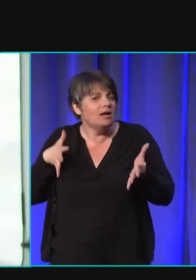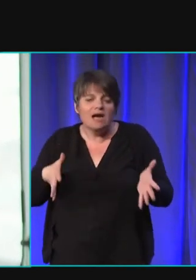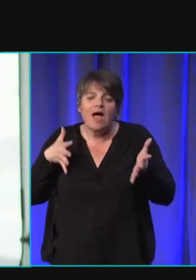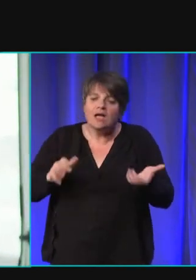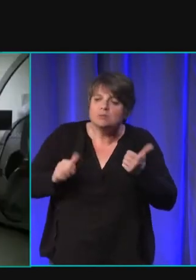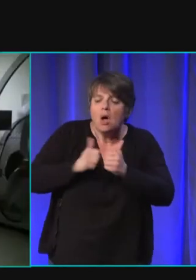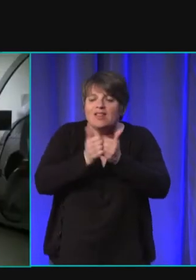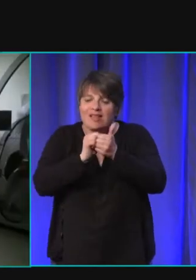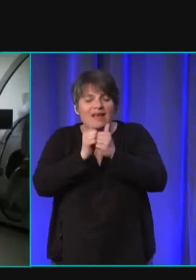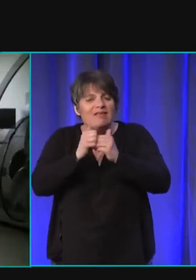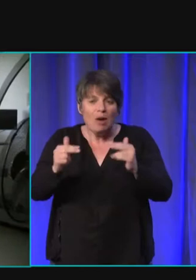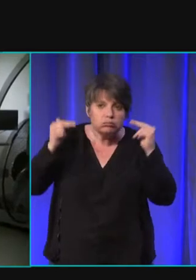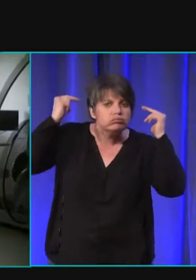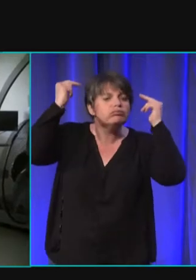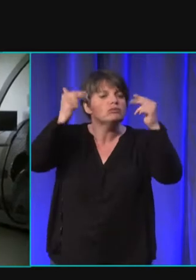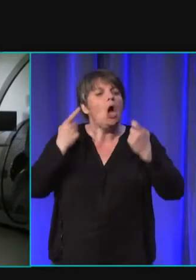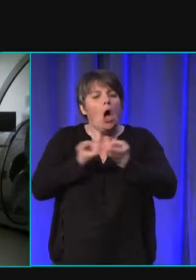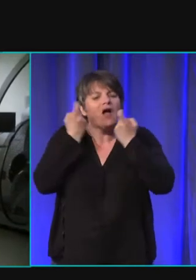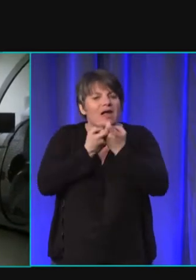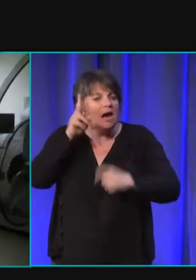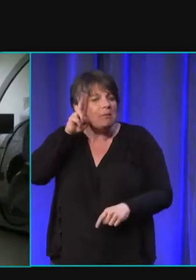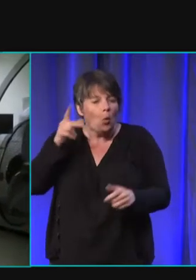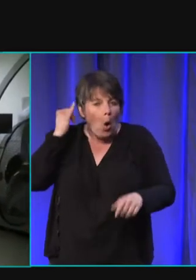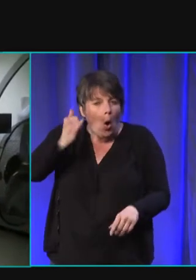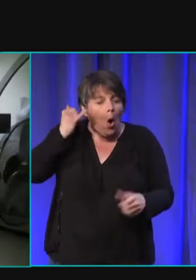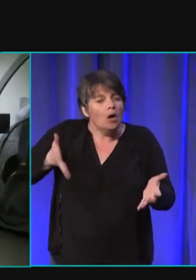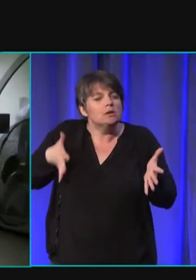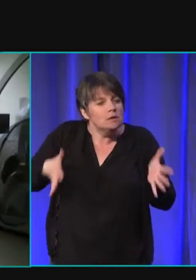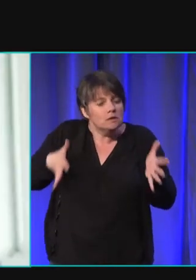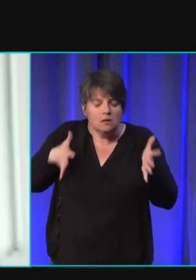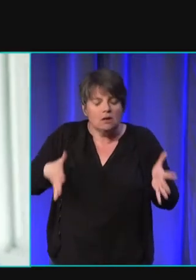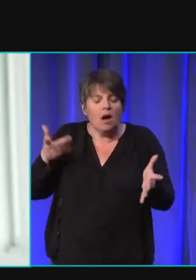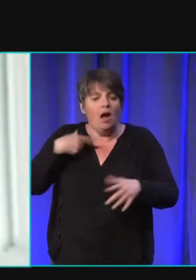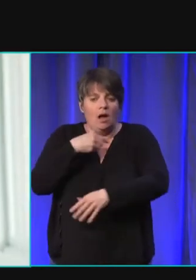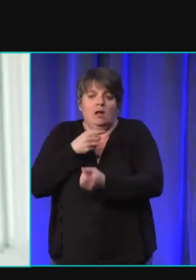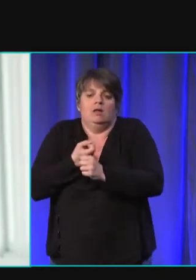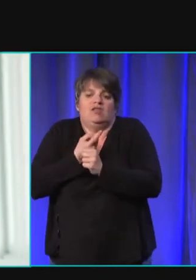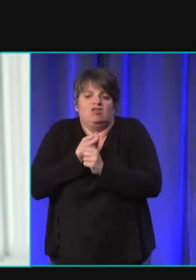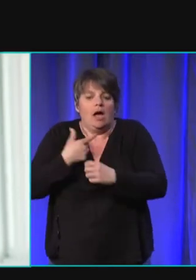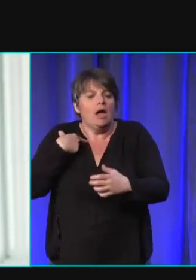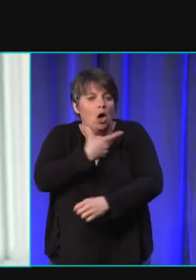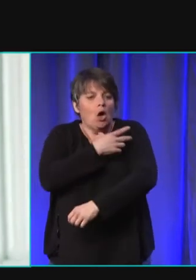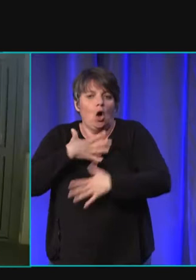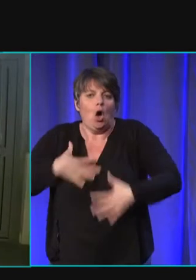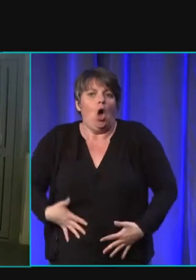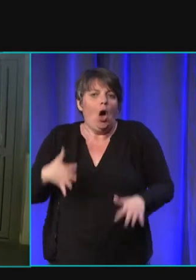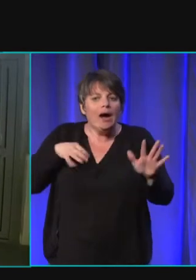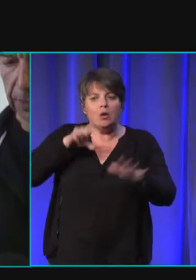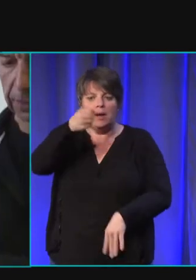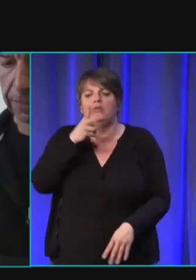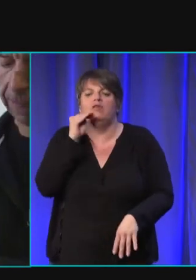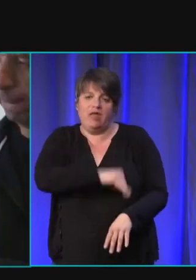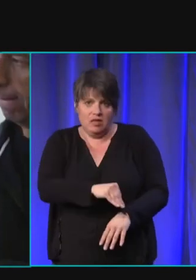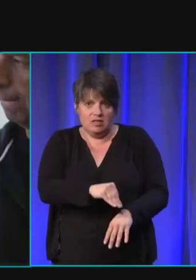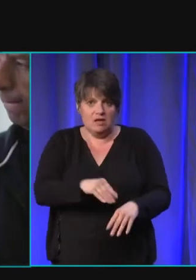analogie, en fait. Une des particularités aussi de l'enfant, c'est qu'il va maintenir la puissance maximale qu'il a développé sur le premier sprint, et il va réitérer la